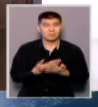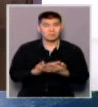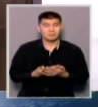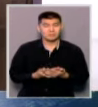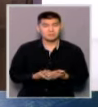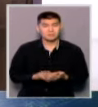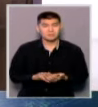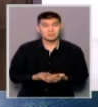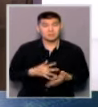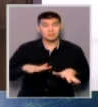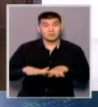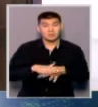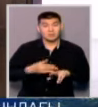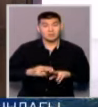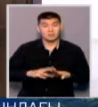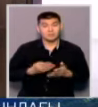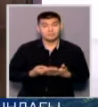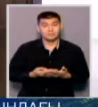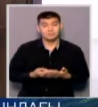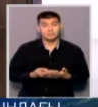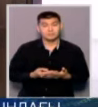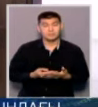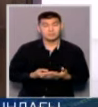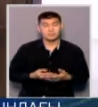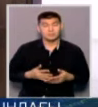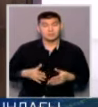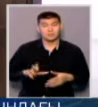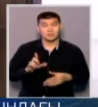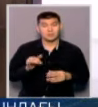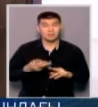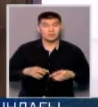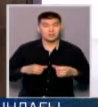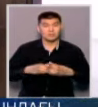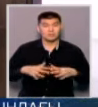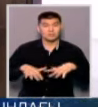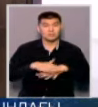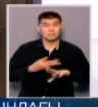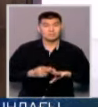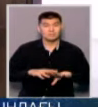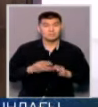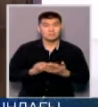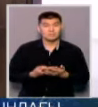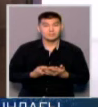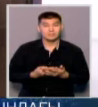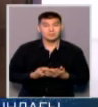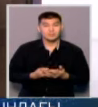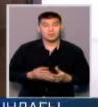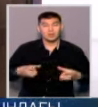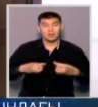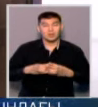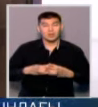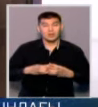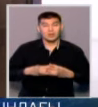алғанда Қабылдиновтың баяндамасында осы Бөкей ордасы құрылуының өзінде мына Францияның